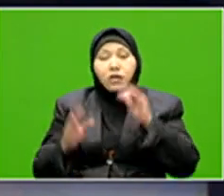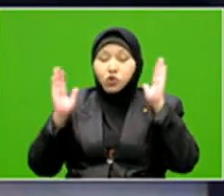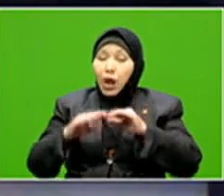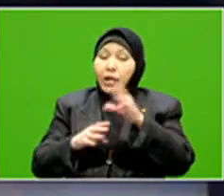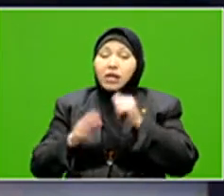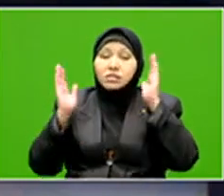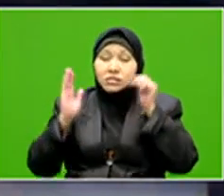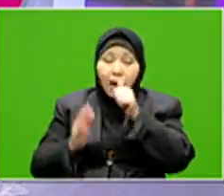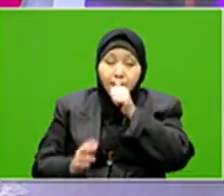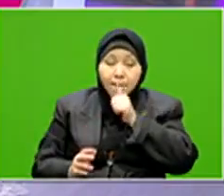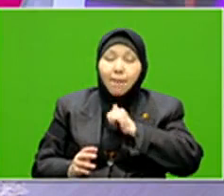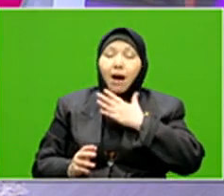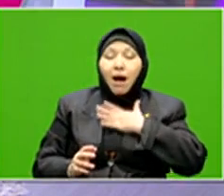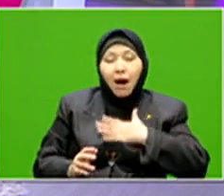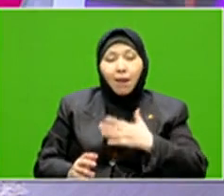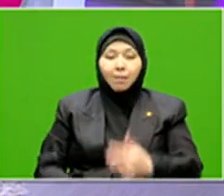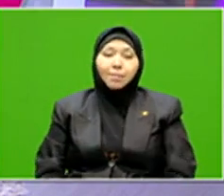Ustaz.